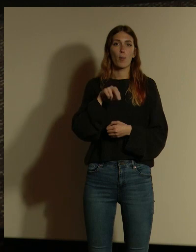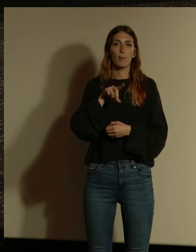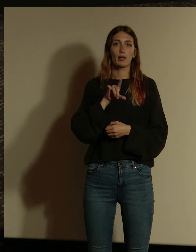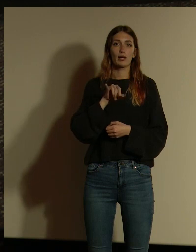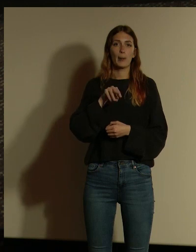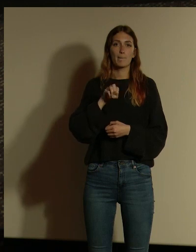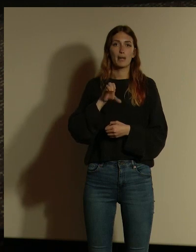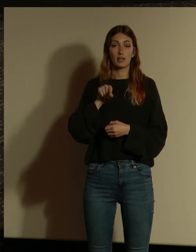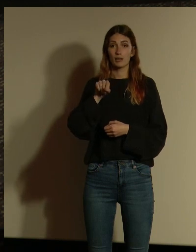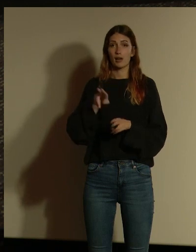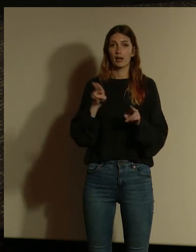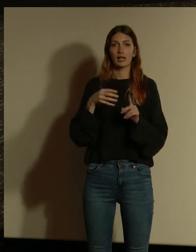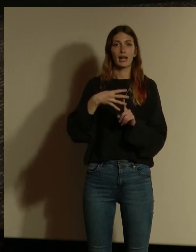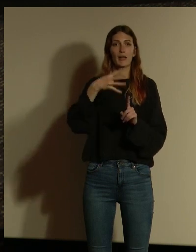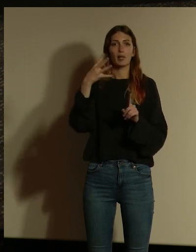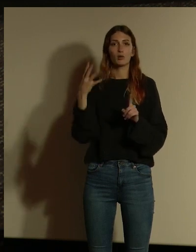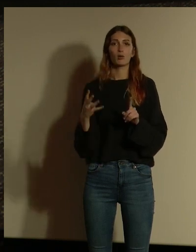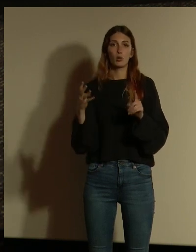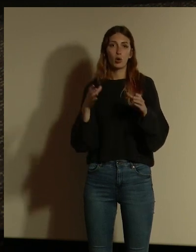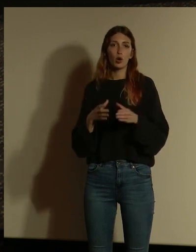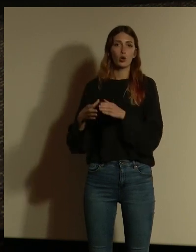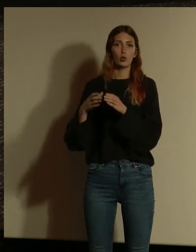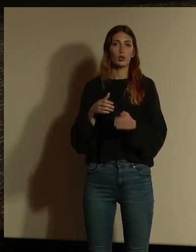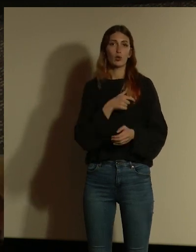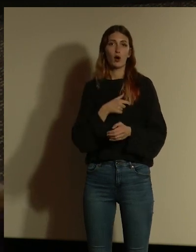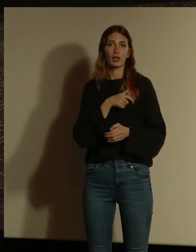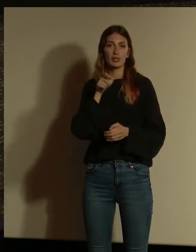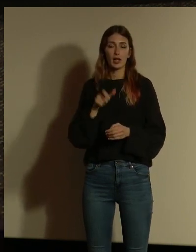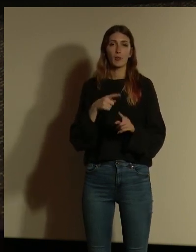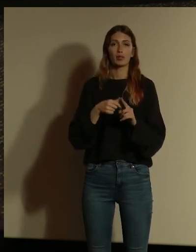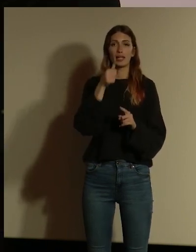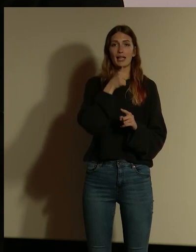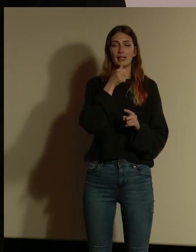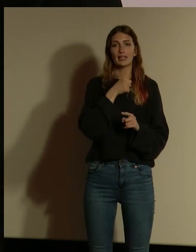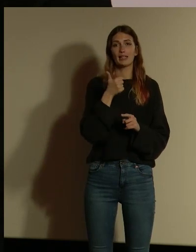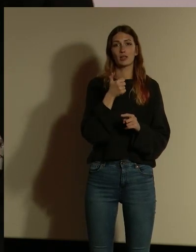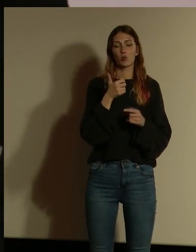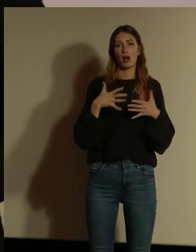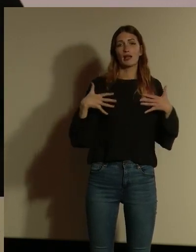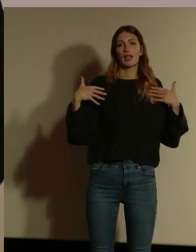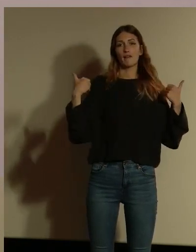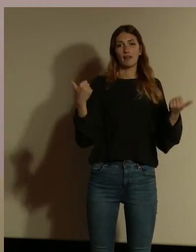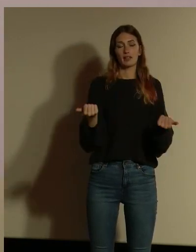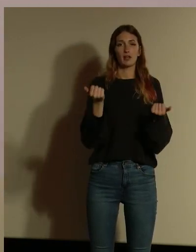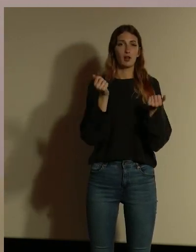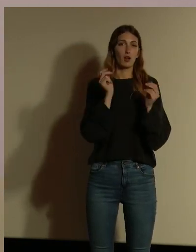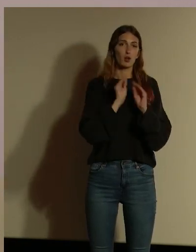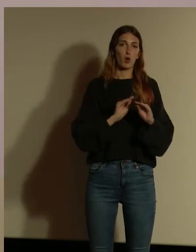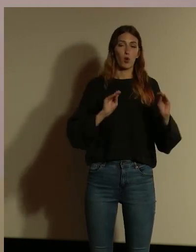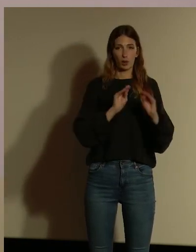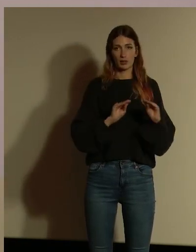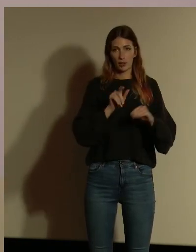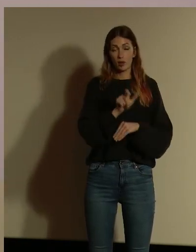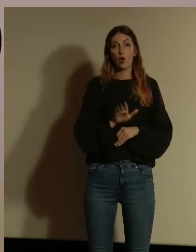Eva on Eesti LGBT ühingu assistent ja Eesti Seksuaaltervise Liidu koolitaja. Ta on pikalt töötanud puuetega inimestega